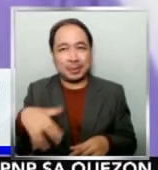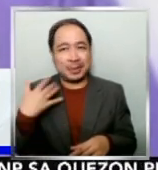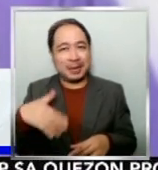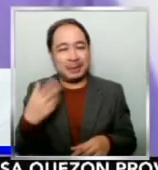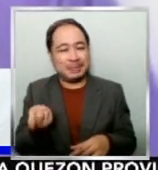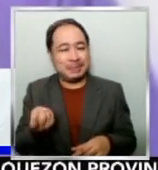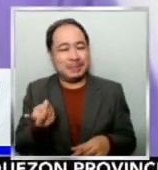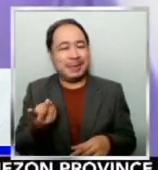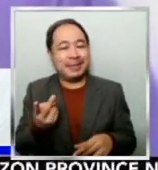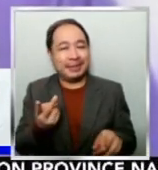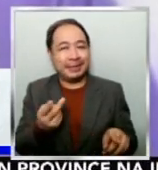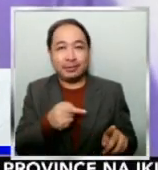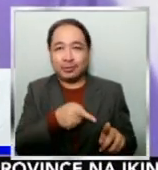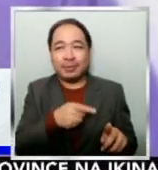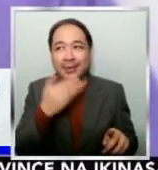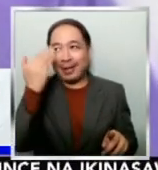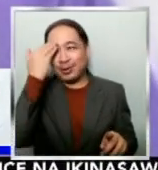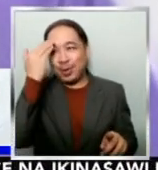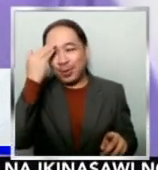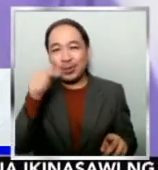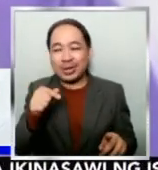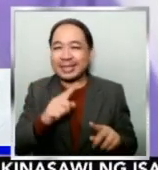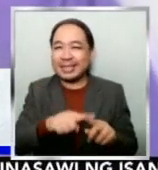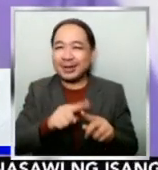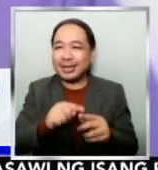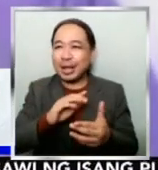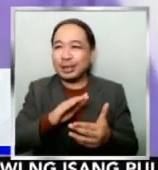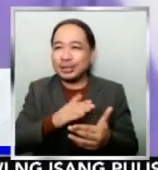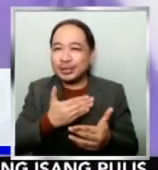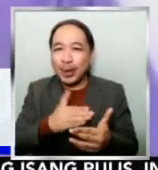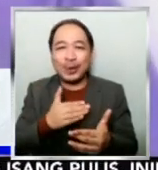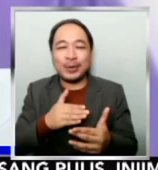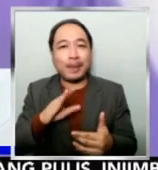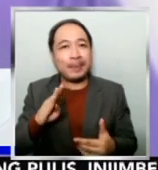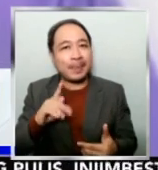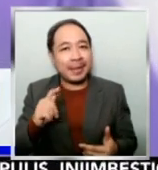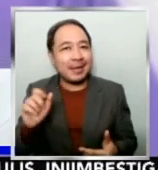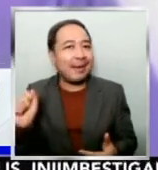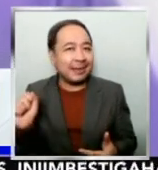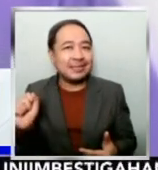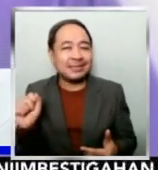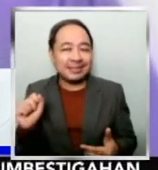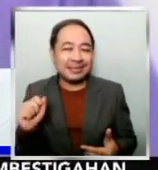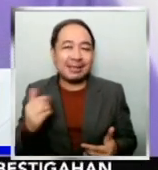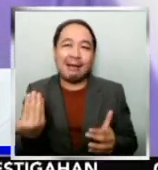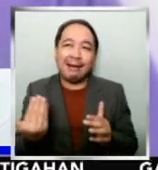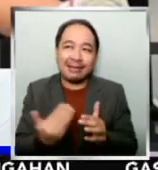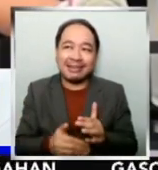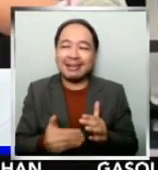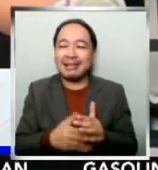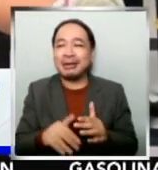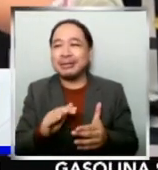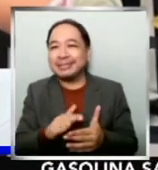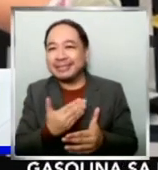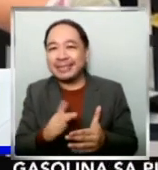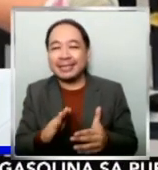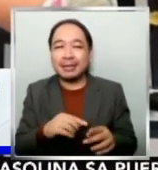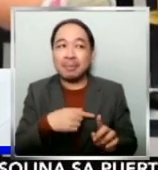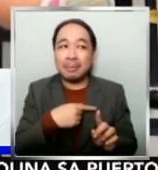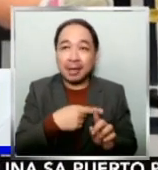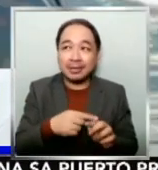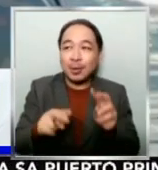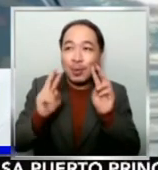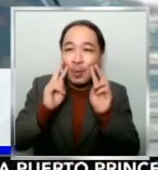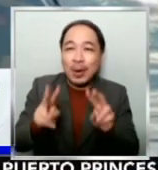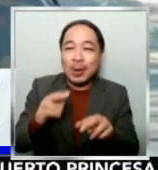alam niya na yung dynamite, yung butter, paulit-ulit yun. Tapos pinapanood niya. Tila kumpleto